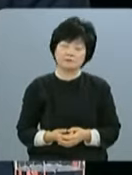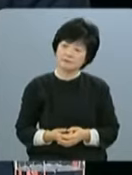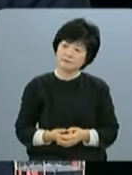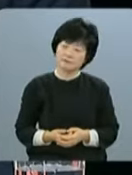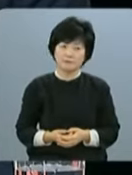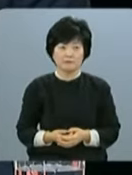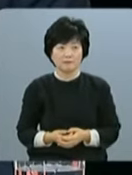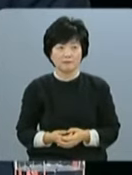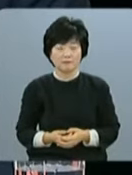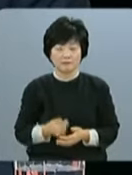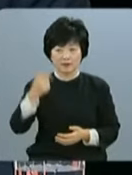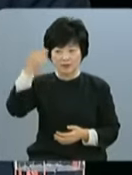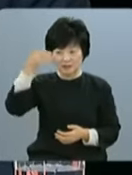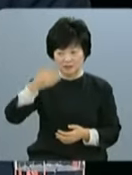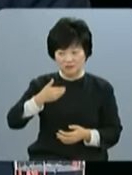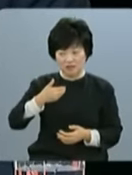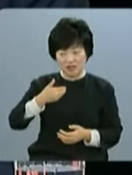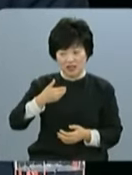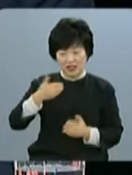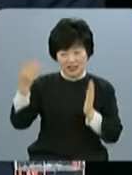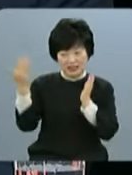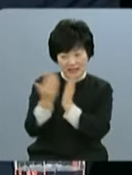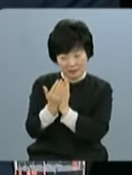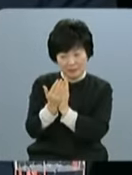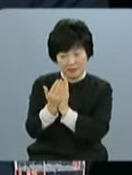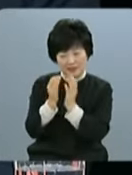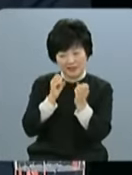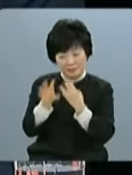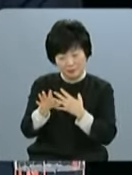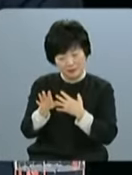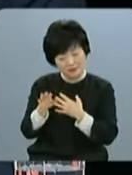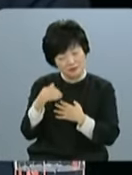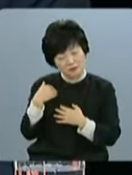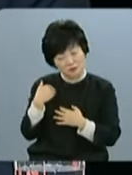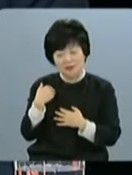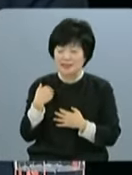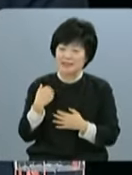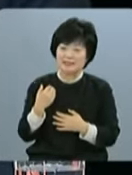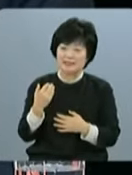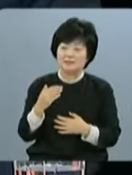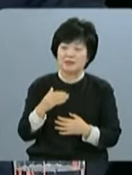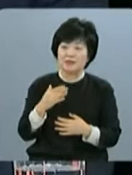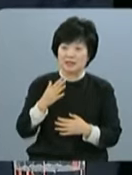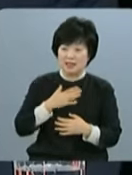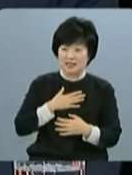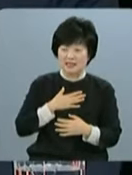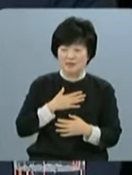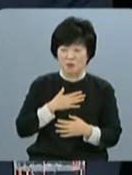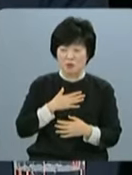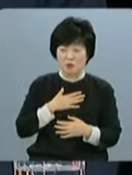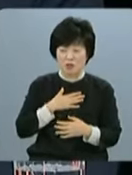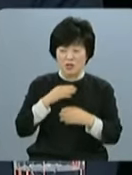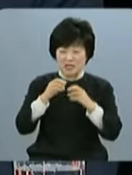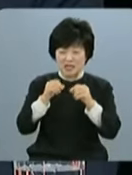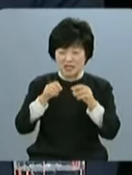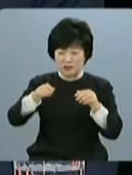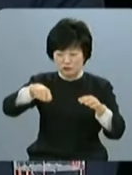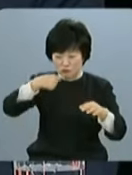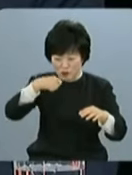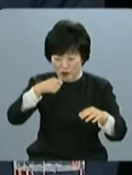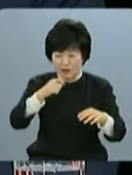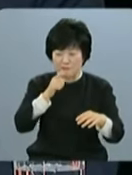조금 질문에 딱 맞는 답변일지는 모르겠습니다만 편하게 하십시오. 예, 예. 저는 뭐 흑수저니 뭐 이런 얘기를 하는데